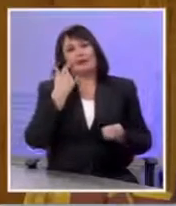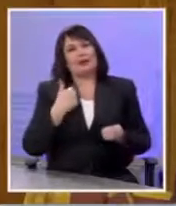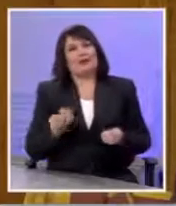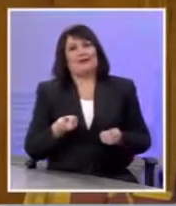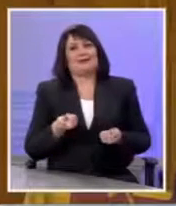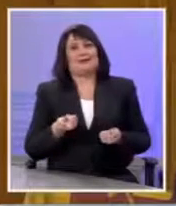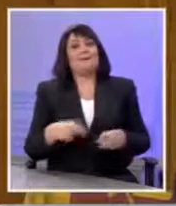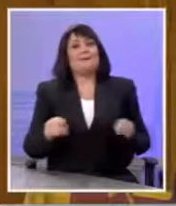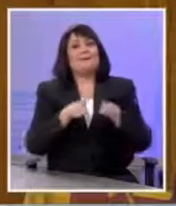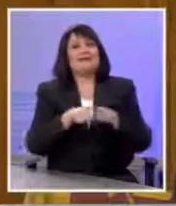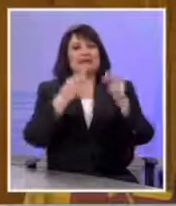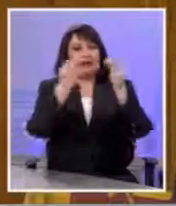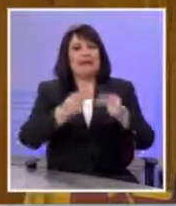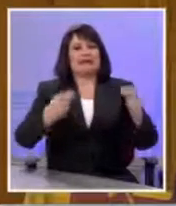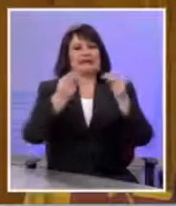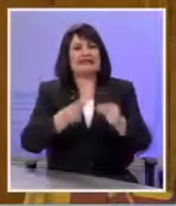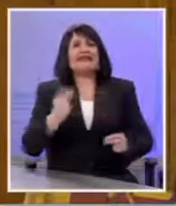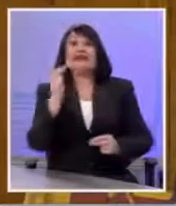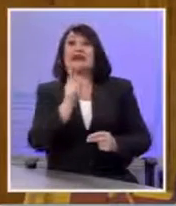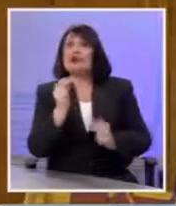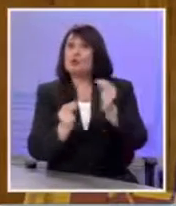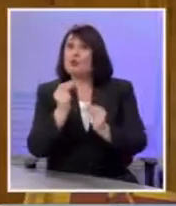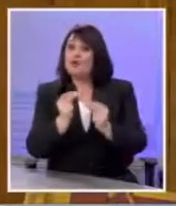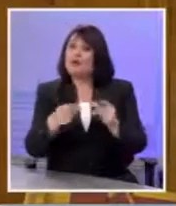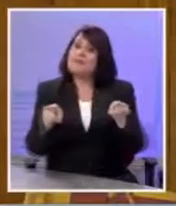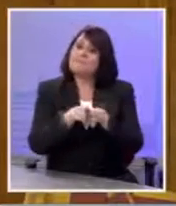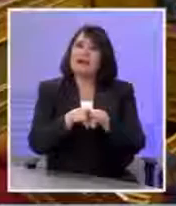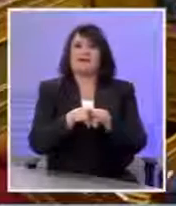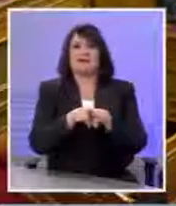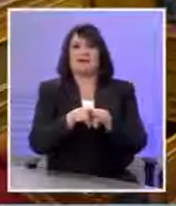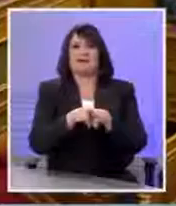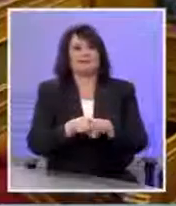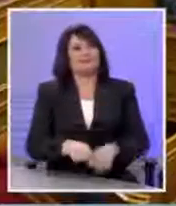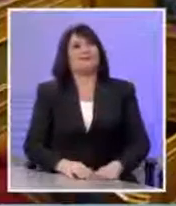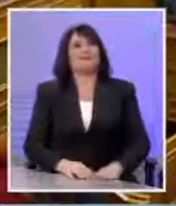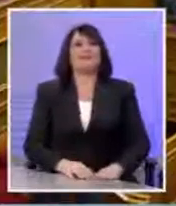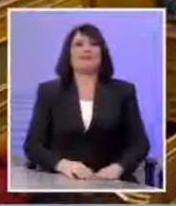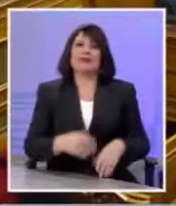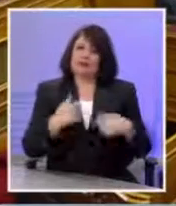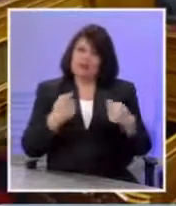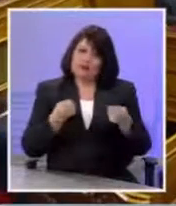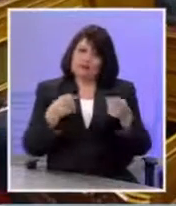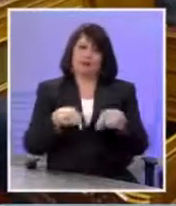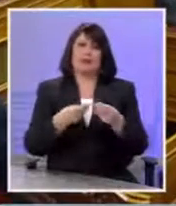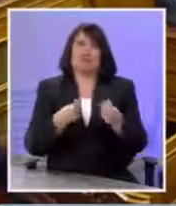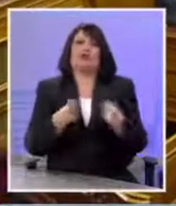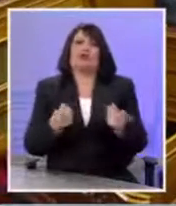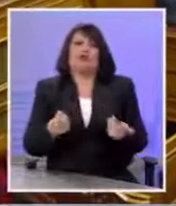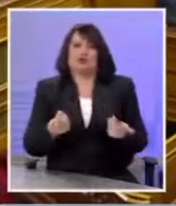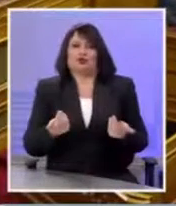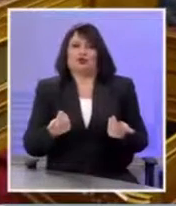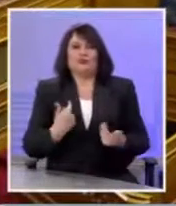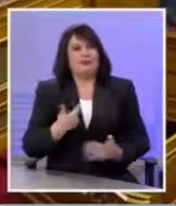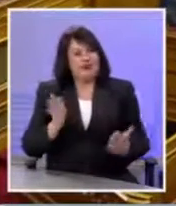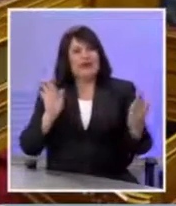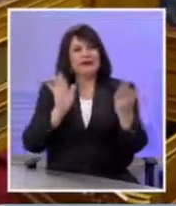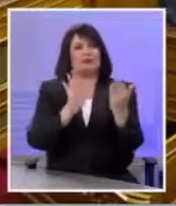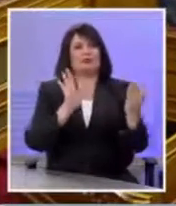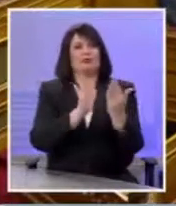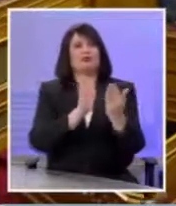την επίλυση του κοινωνικού προβλήματος. Και ακριβώς αυτό θα κάνουμε. Θα αντιμετωπίσουμε